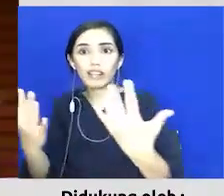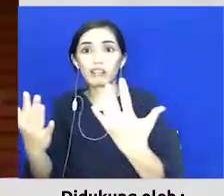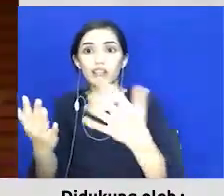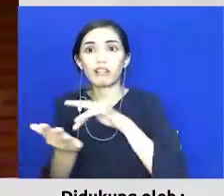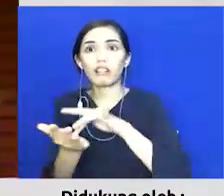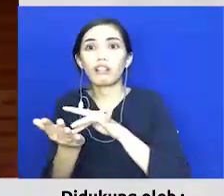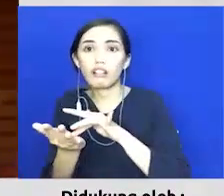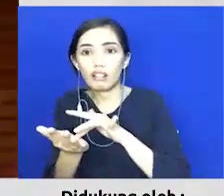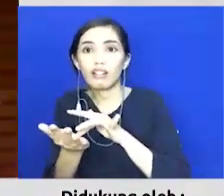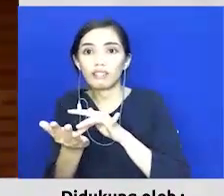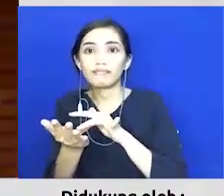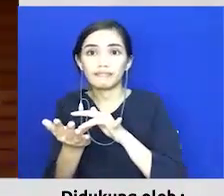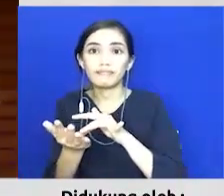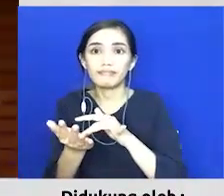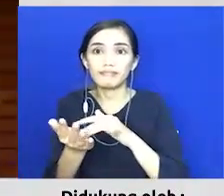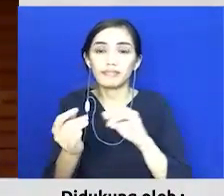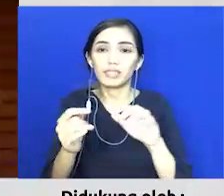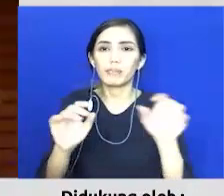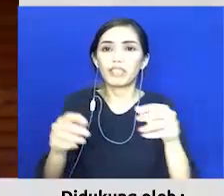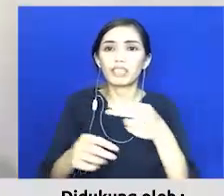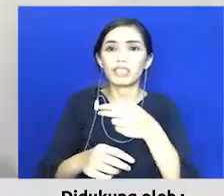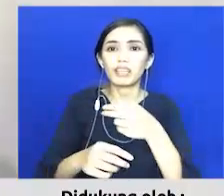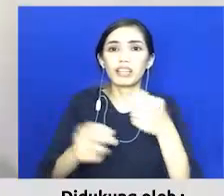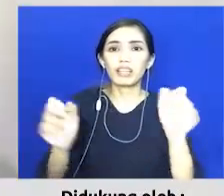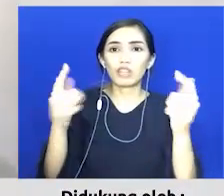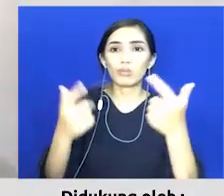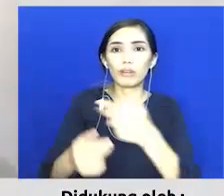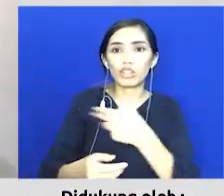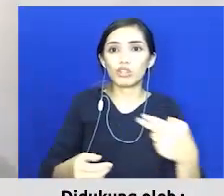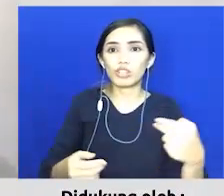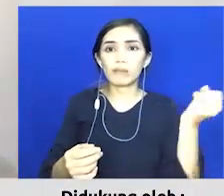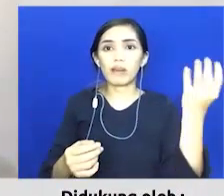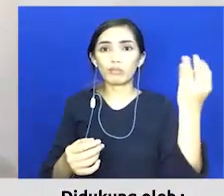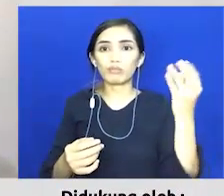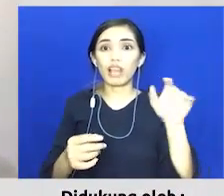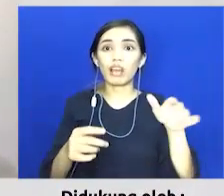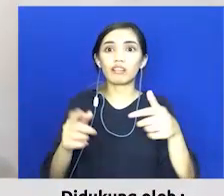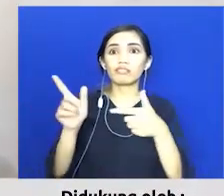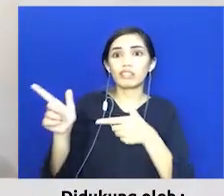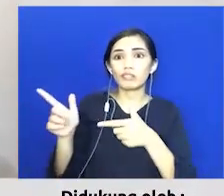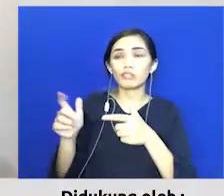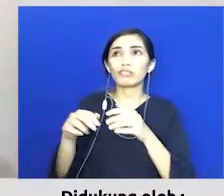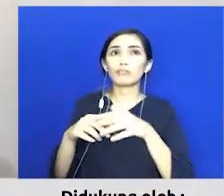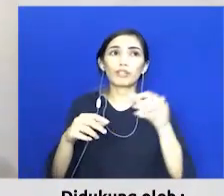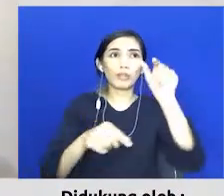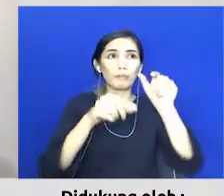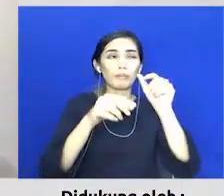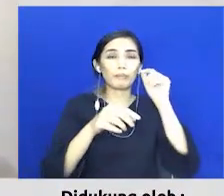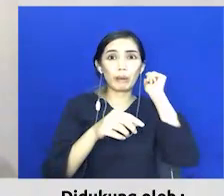cuman semata-mata karena mereka pakai seragam gitu. Jadi, nah kalau kita kan sekarang punya ketakutan gitu untuk mengadres